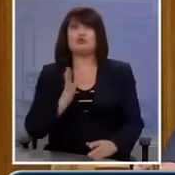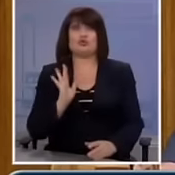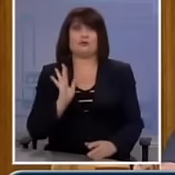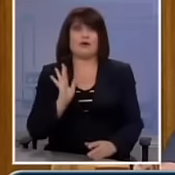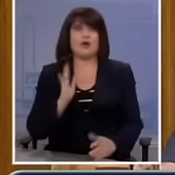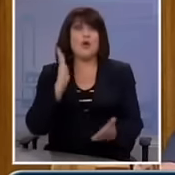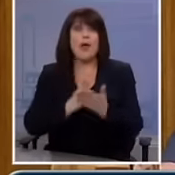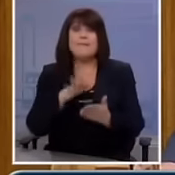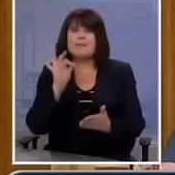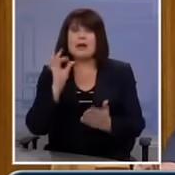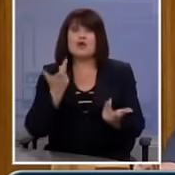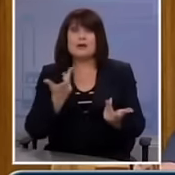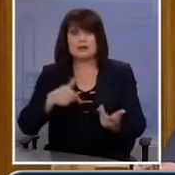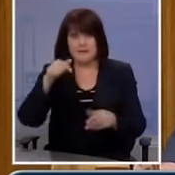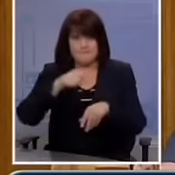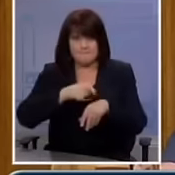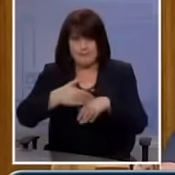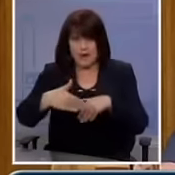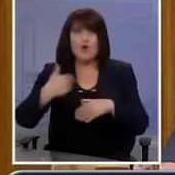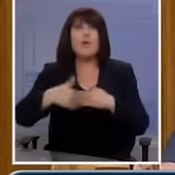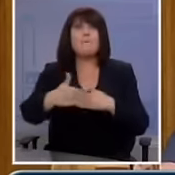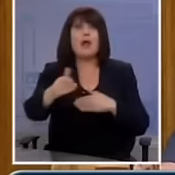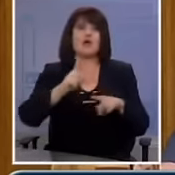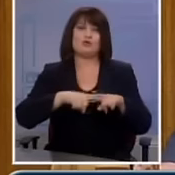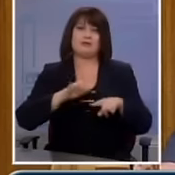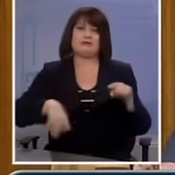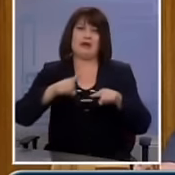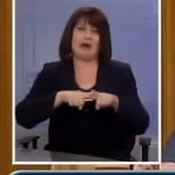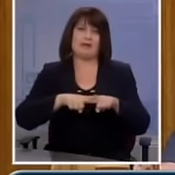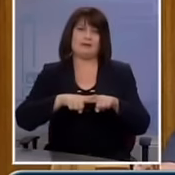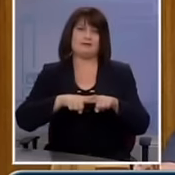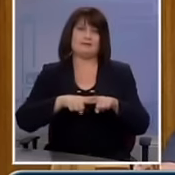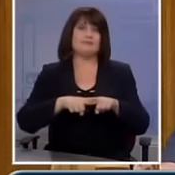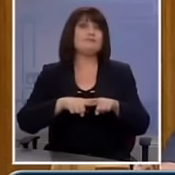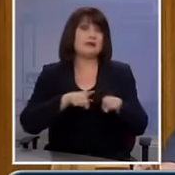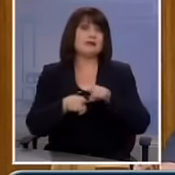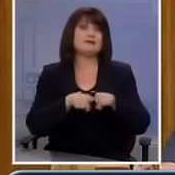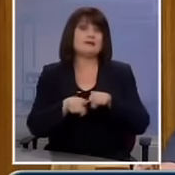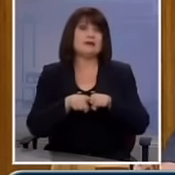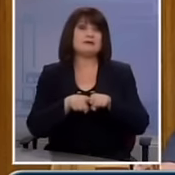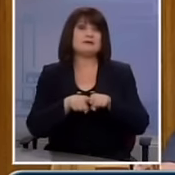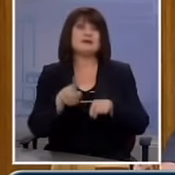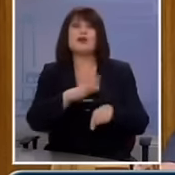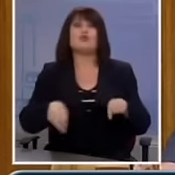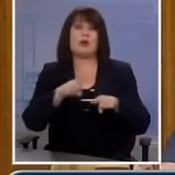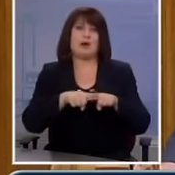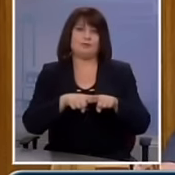που αφορά στο παρόν και το μέλλον της χώρας, στο παρόν και το μέλλον αυτής της χώρας και του λαού